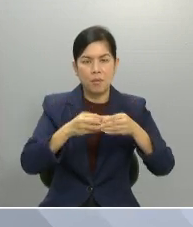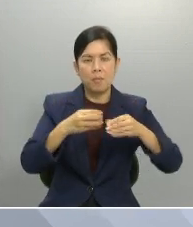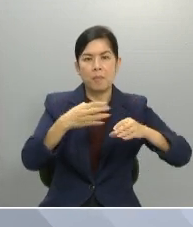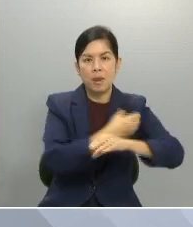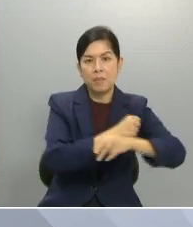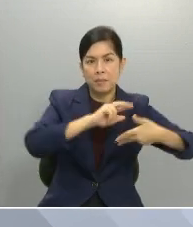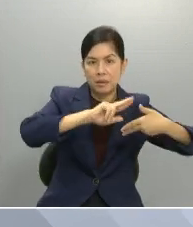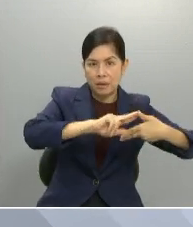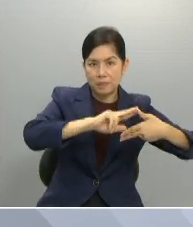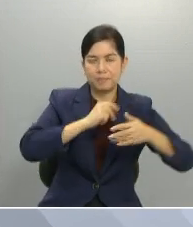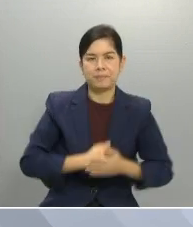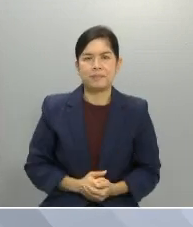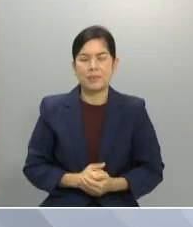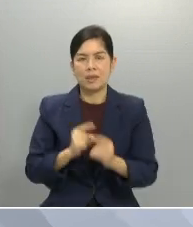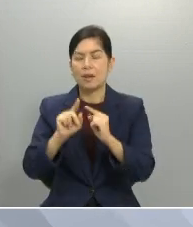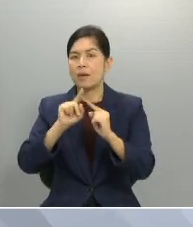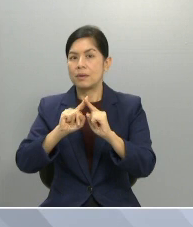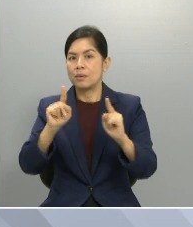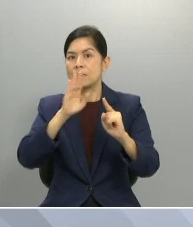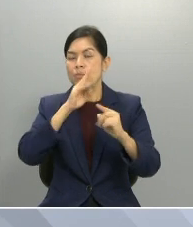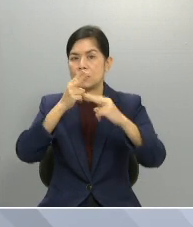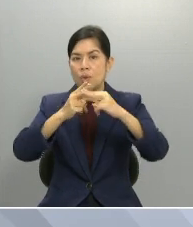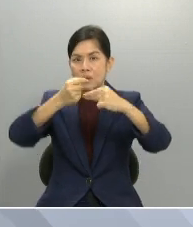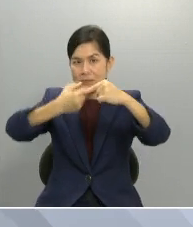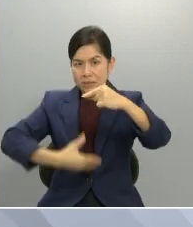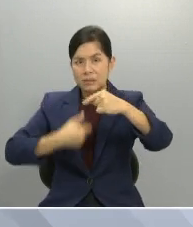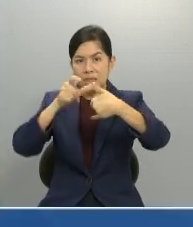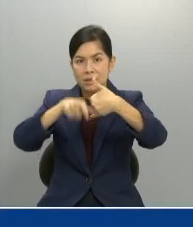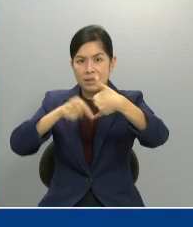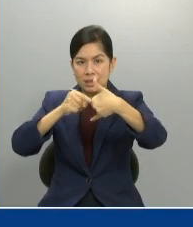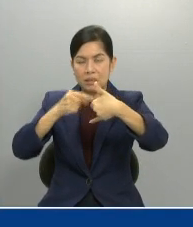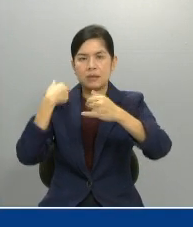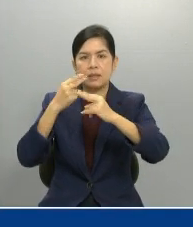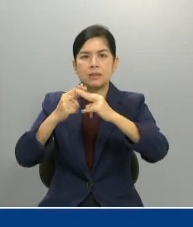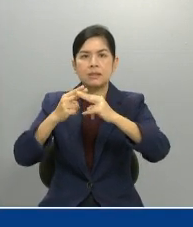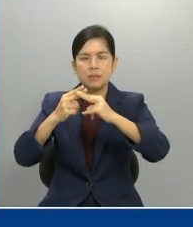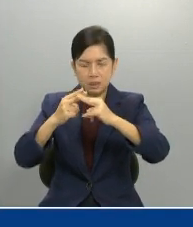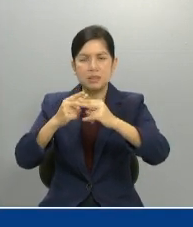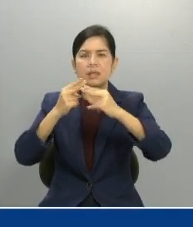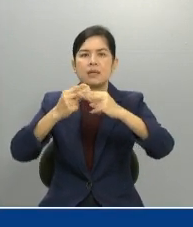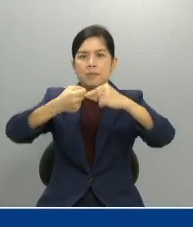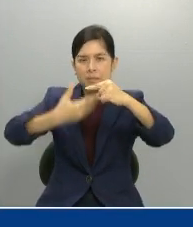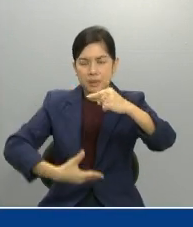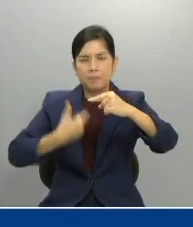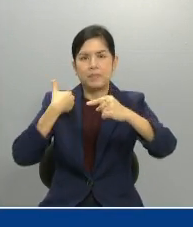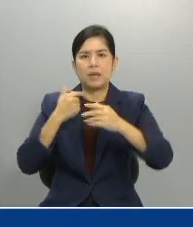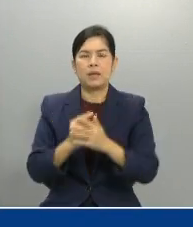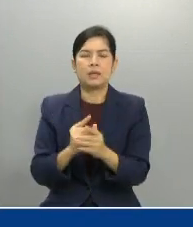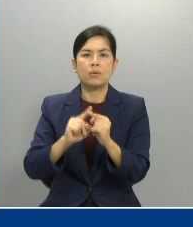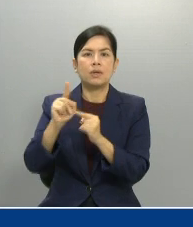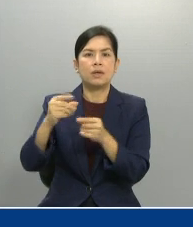รายชื่อว่าแนวโน้มเหมือนกันเลยใช่ค่ะประชาธิปัตย์ค่ะ27.64%นะคะตามมาด้วยพรรคเพื่อไทย